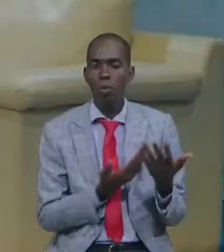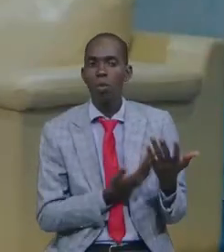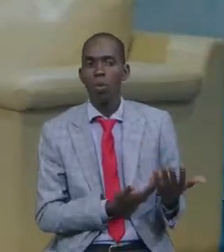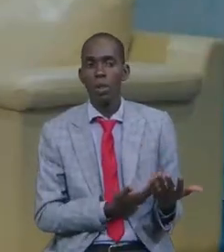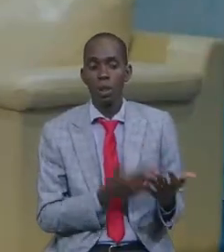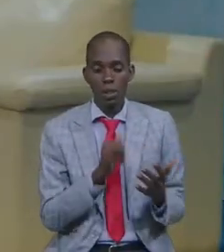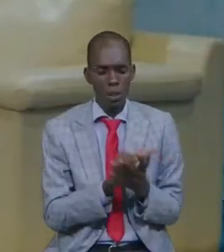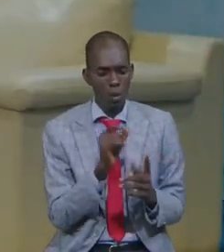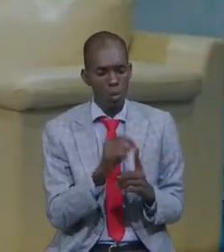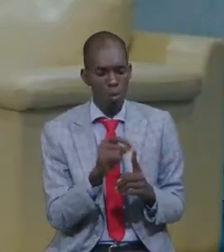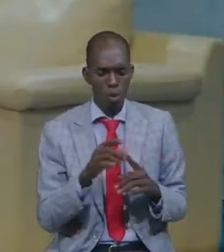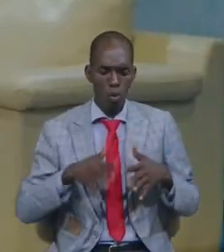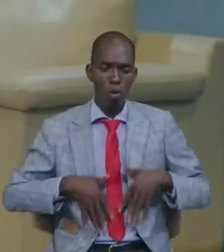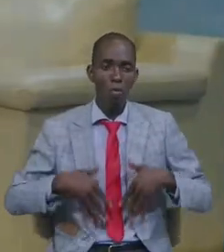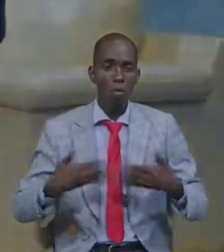confession.